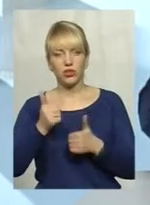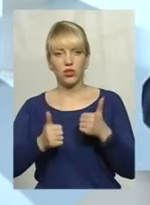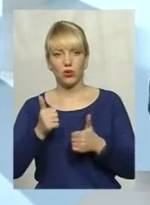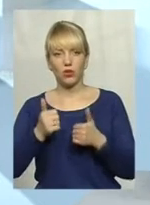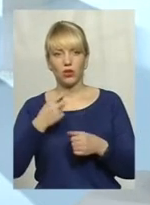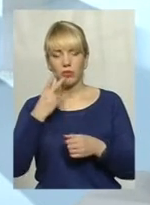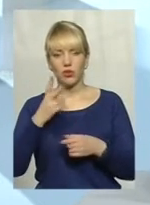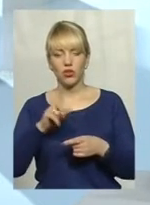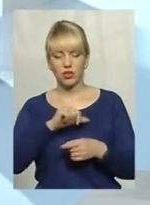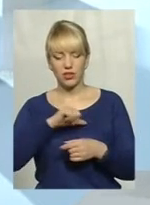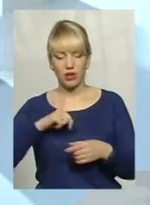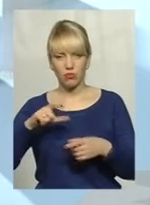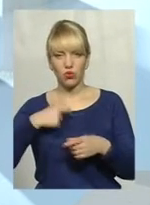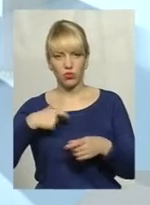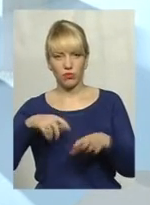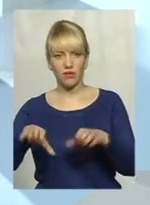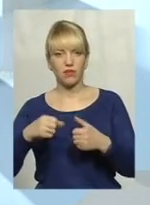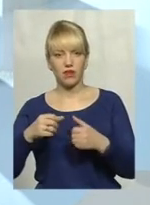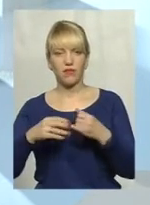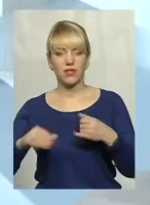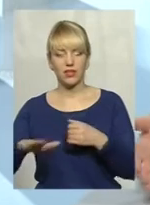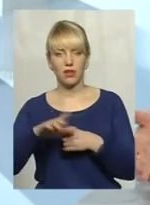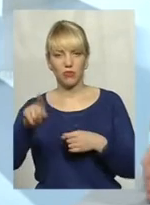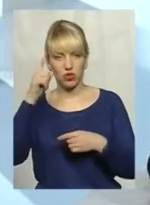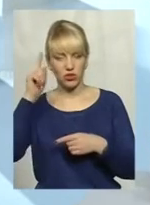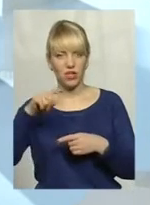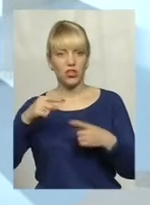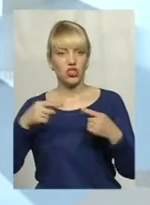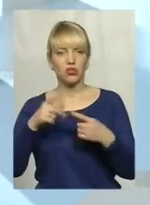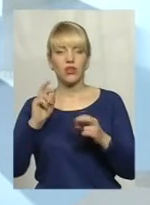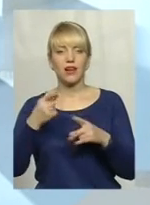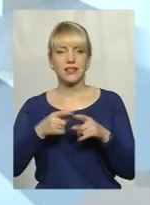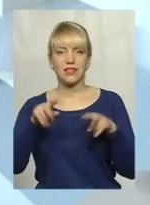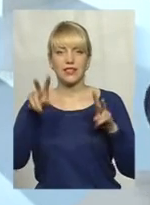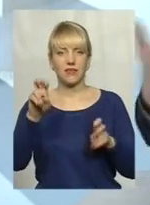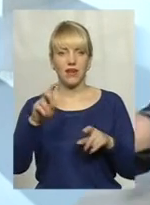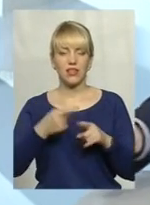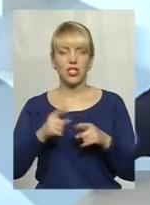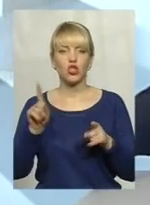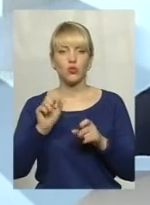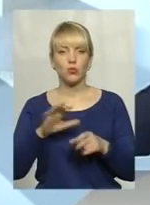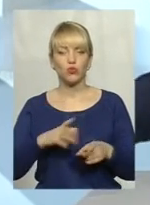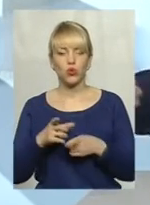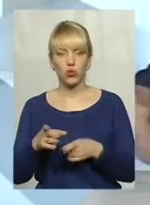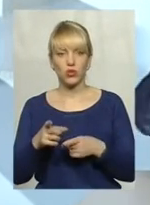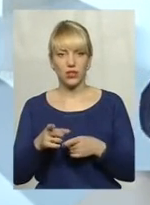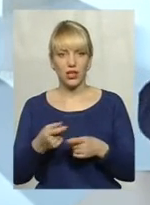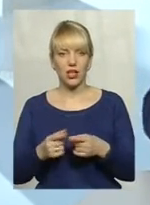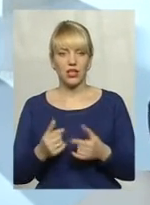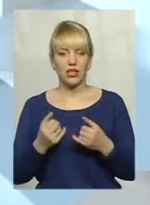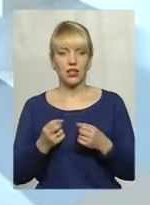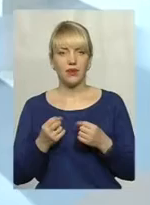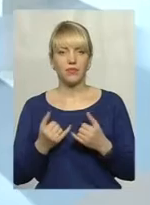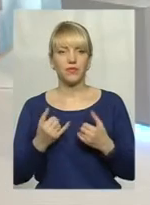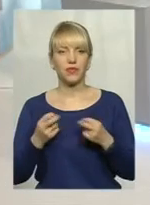виділив землю, і він чітко знає, як це називається, і що грозить за це тому депутату, він може про це заявити прямо на сесії, і потім вже